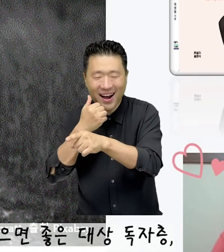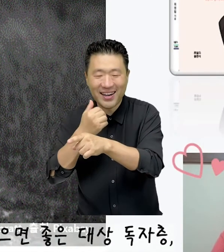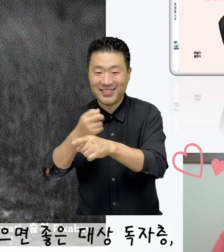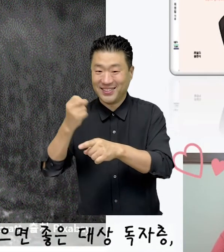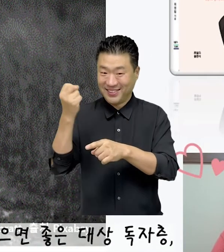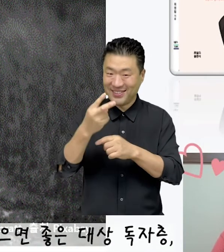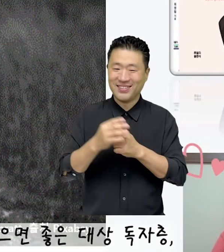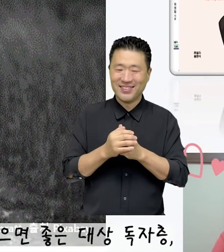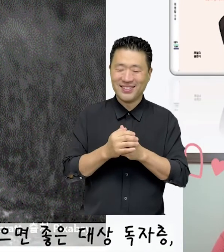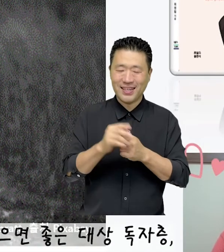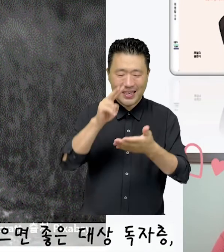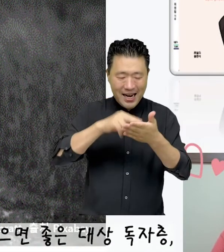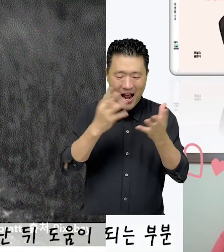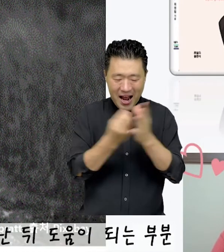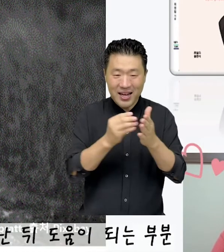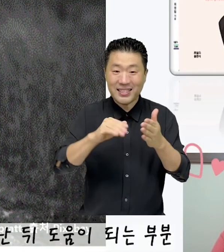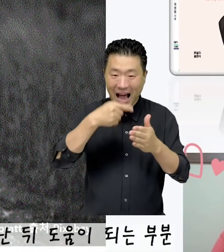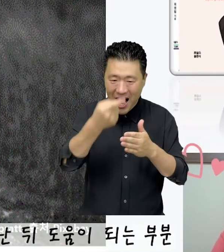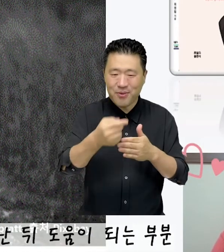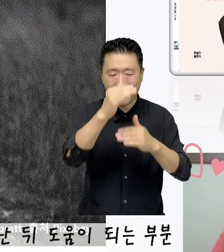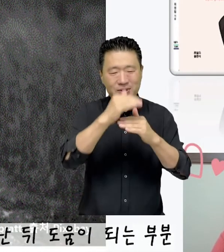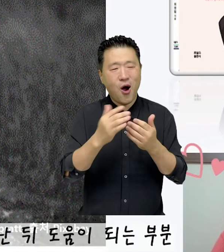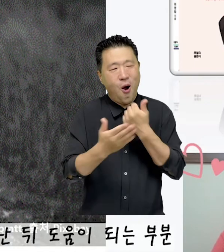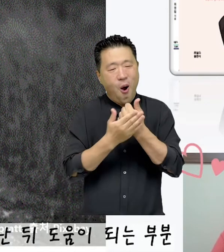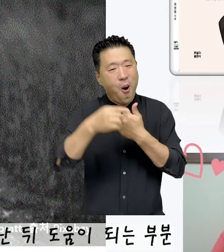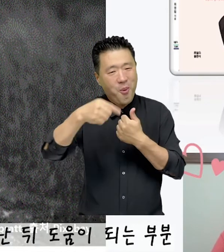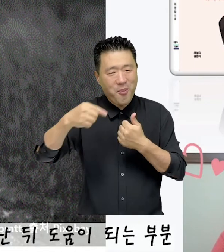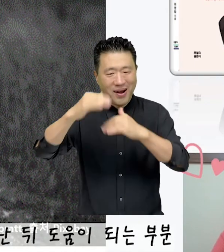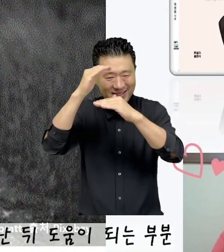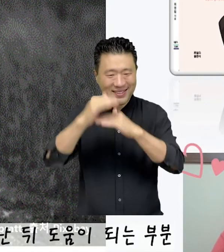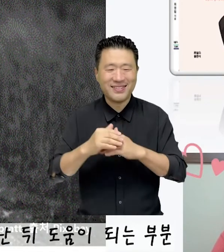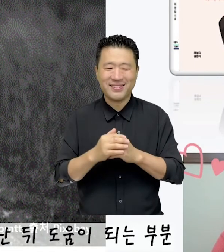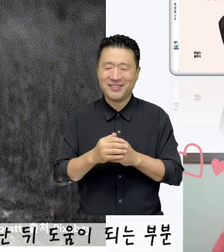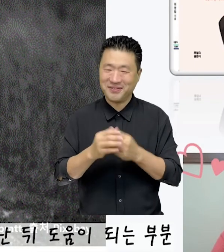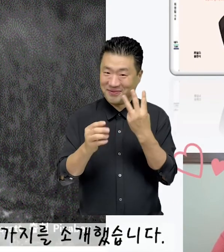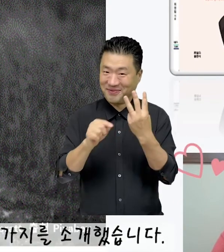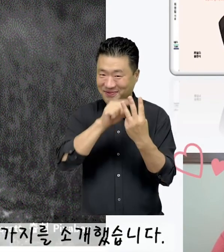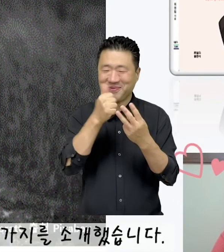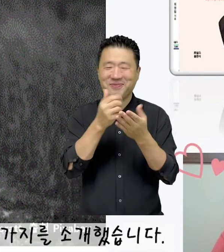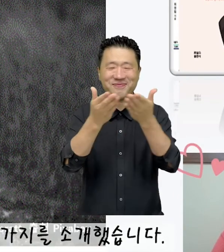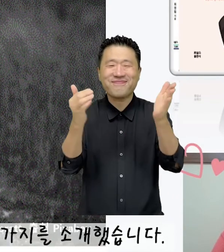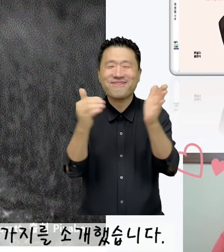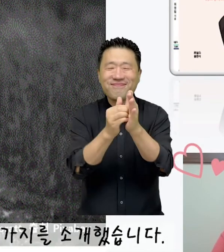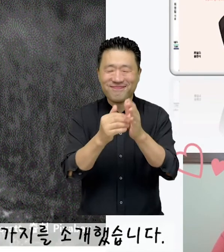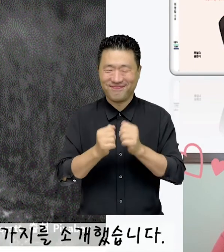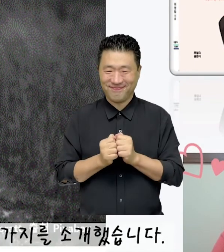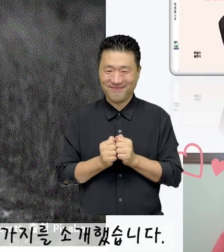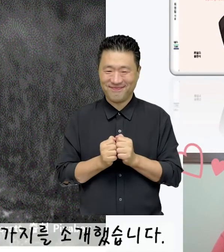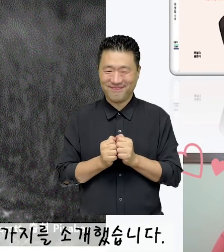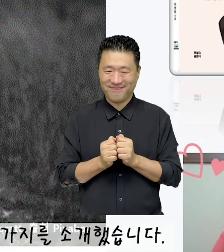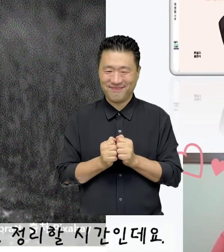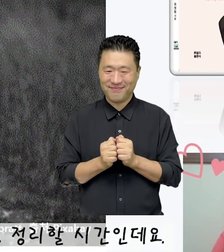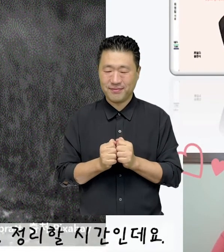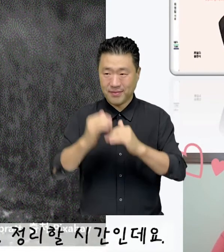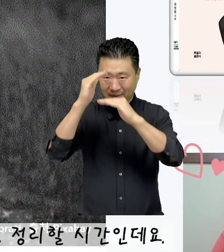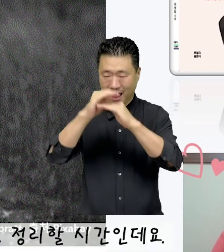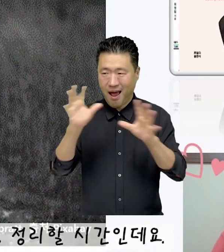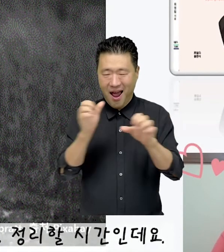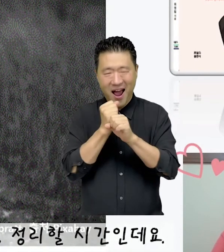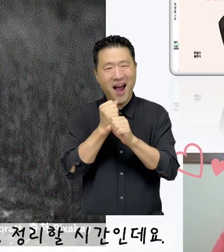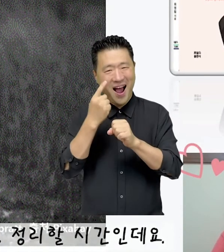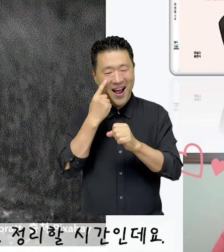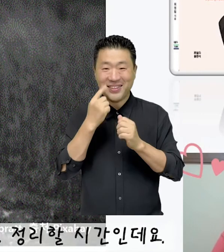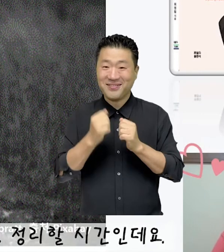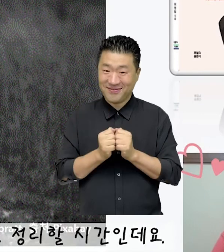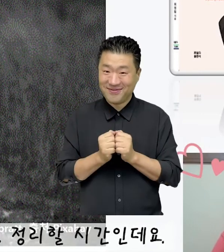읽으면 좋을 대상 독자층, 그리고 책을 읽고 난 뒤 도움이 되는 부분, 이 3가지를 소개했습니다. 이제